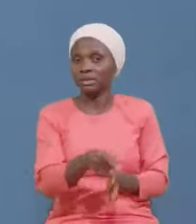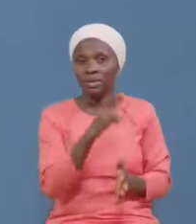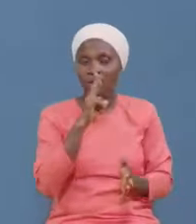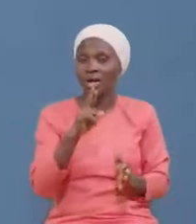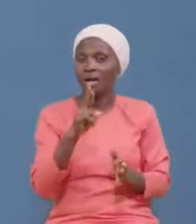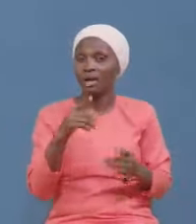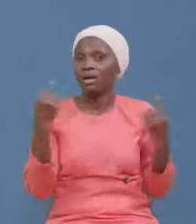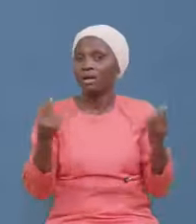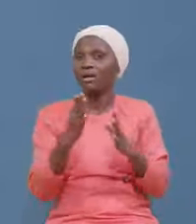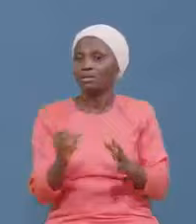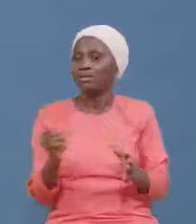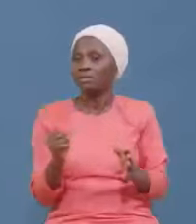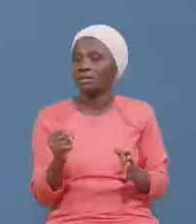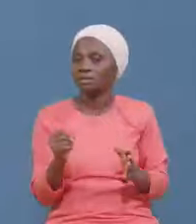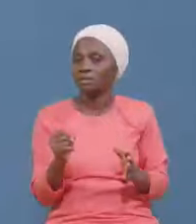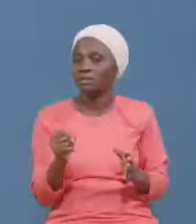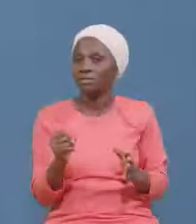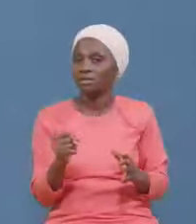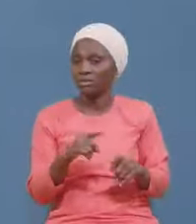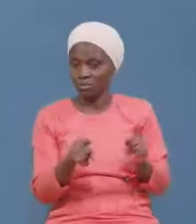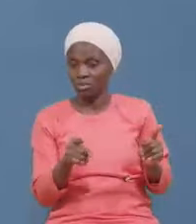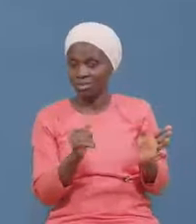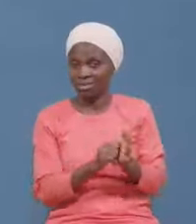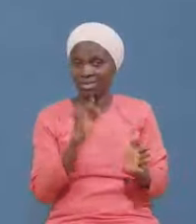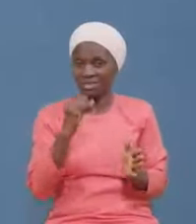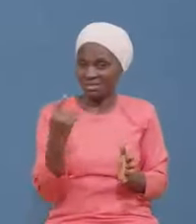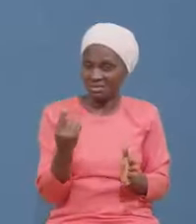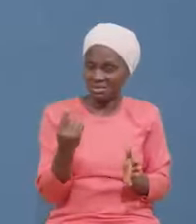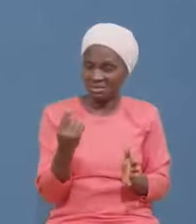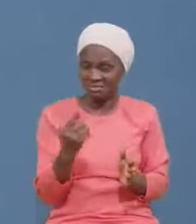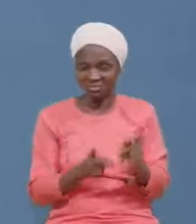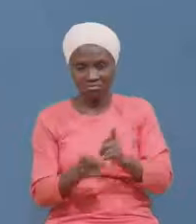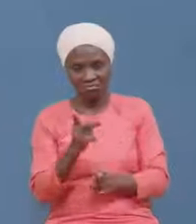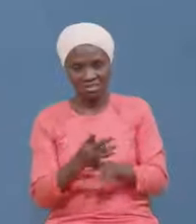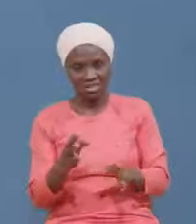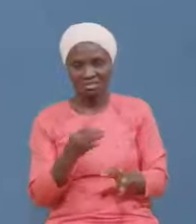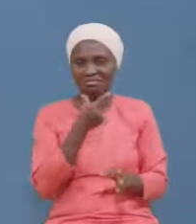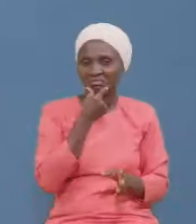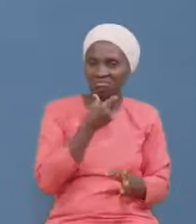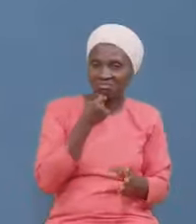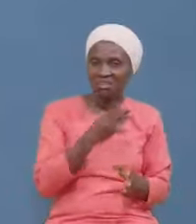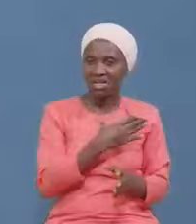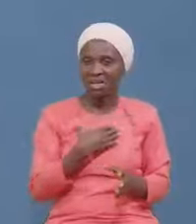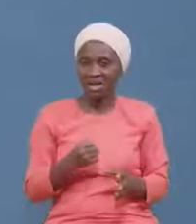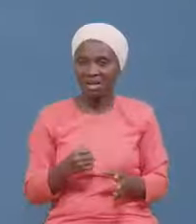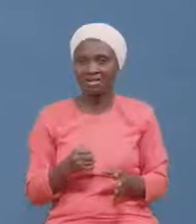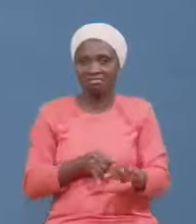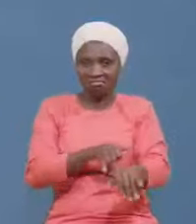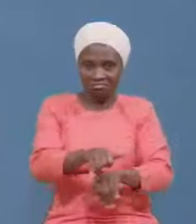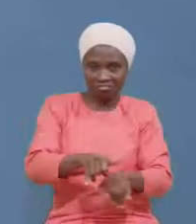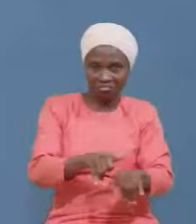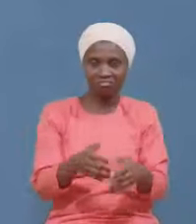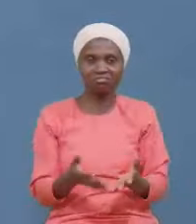మేం పాపులము కాదు అంటారు. But that is just a kind of pretense and deception. అది